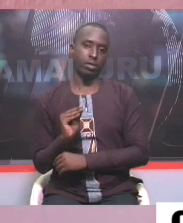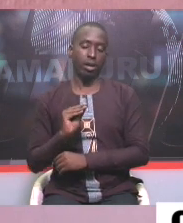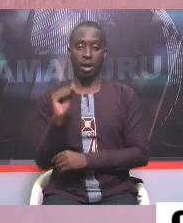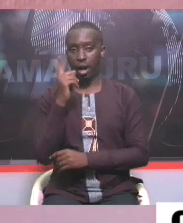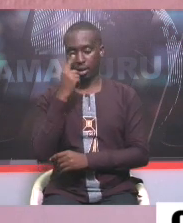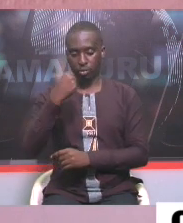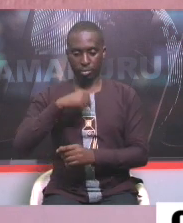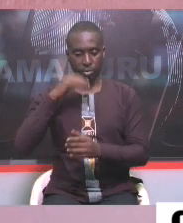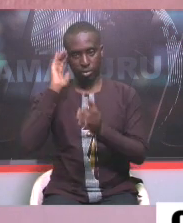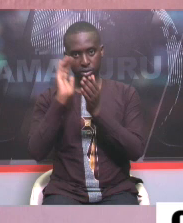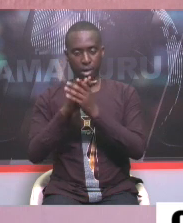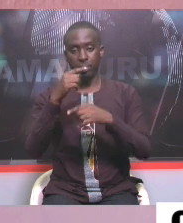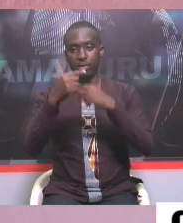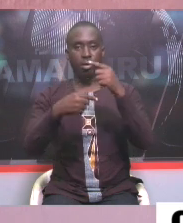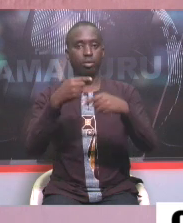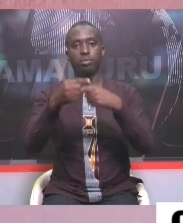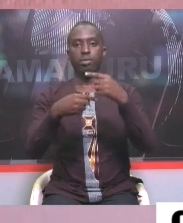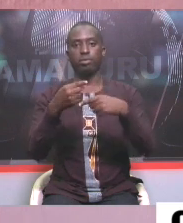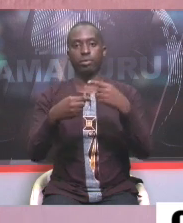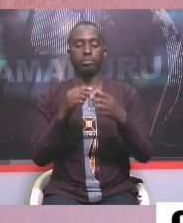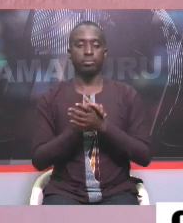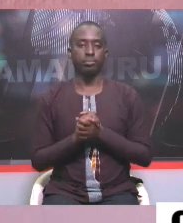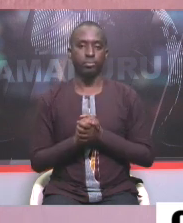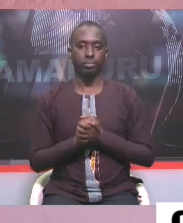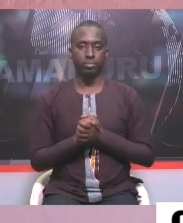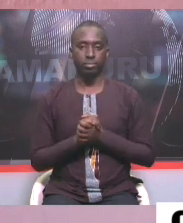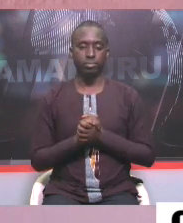kandi turizera ko bizakomeza.